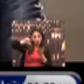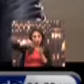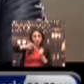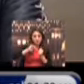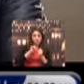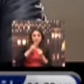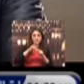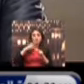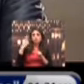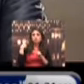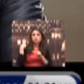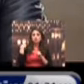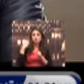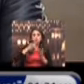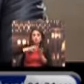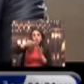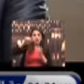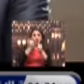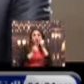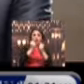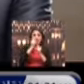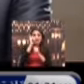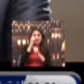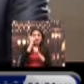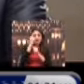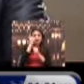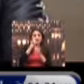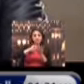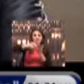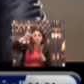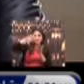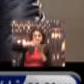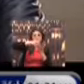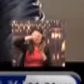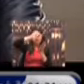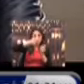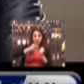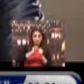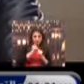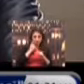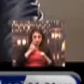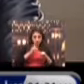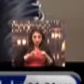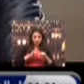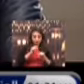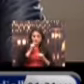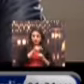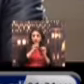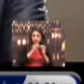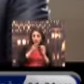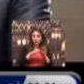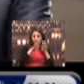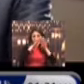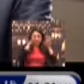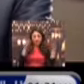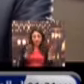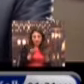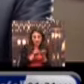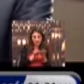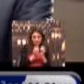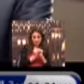للشرطة والاسعاف والمطافي، وايضا عن طريق السماعات. ده يا فندم الجهاز ده